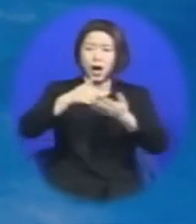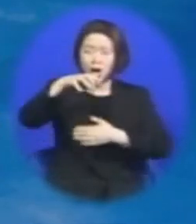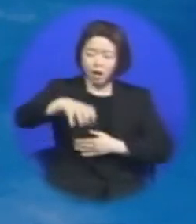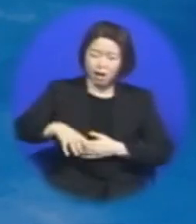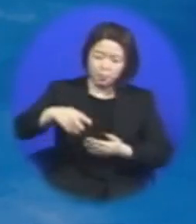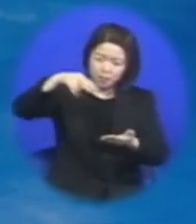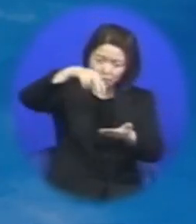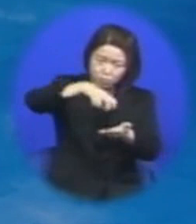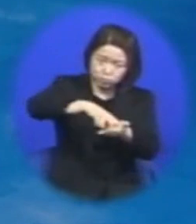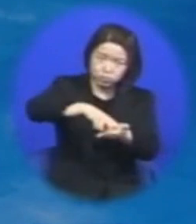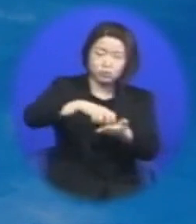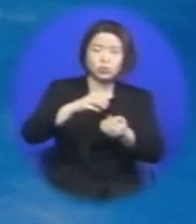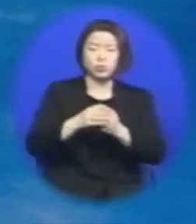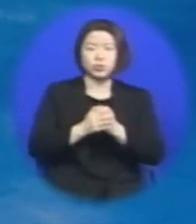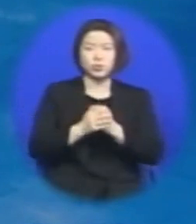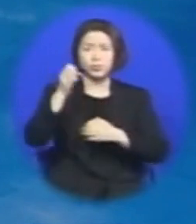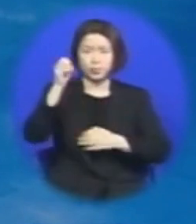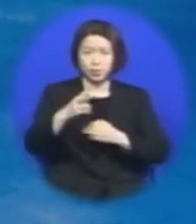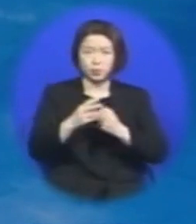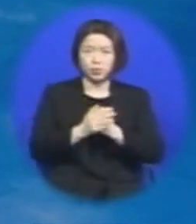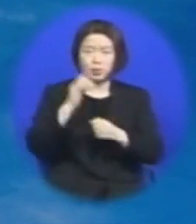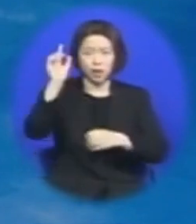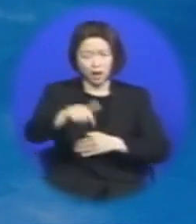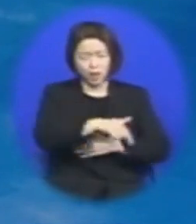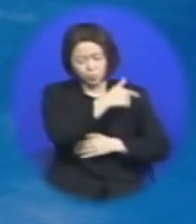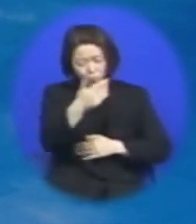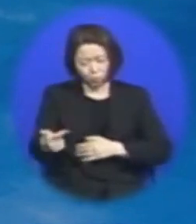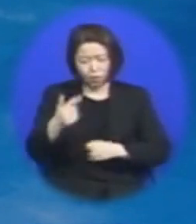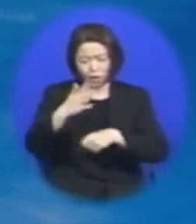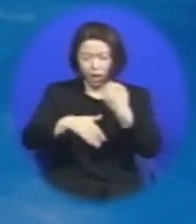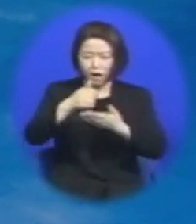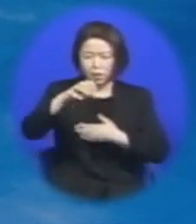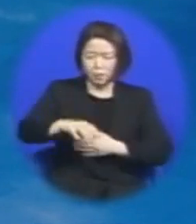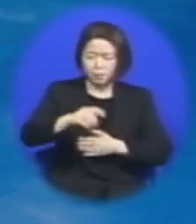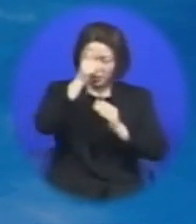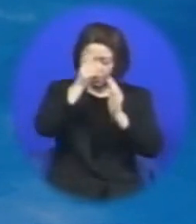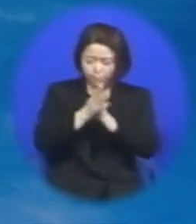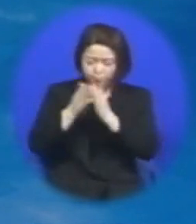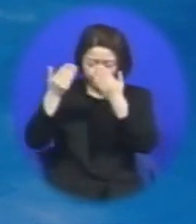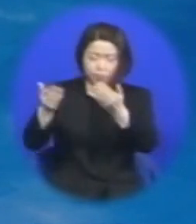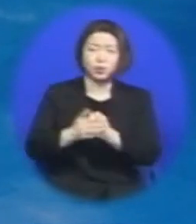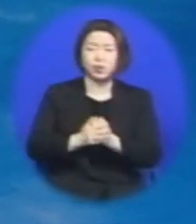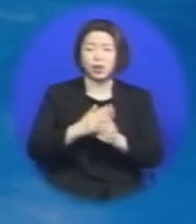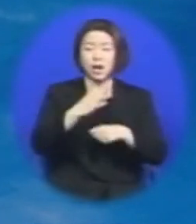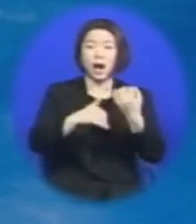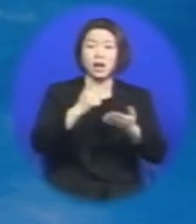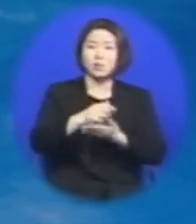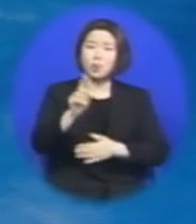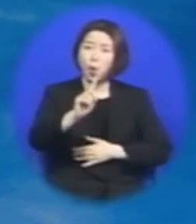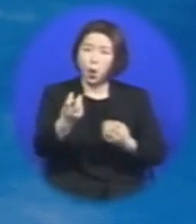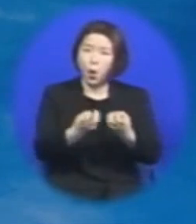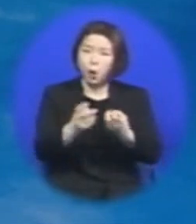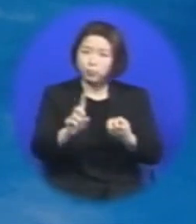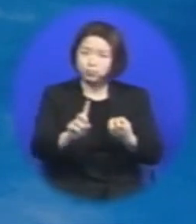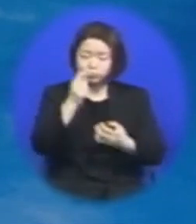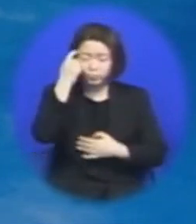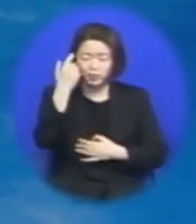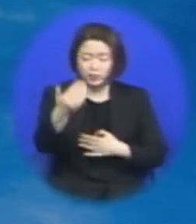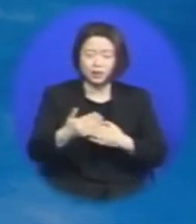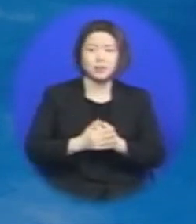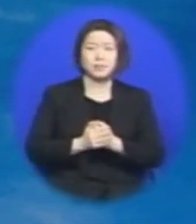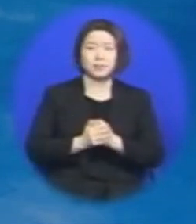꿇고 그리고 하루 종일 님 앞에 기도하면 하나님 어떻게 된